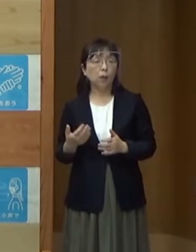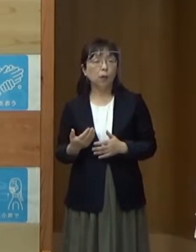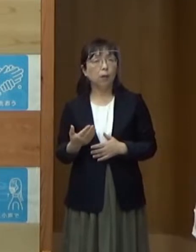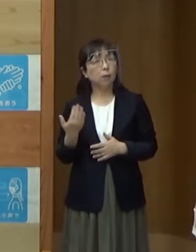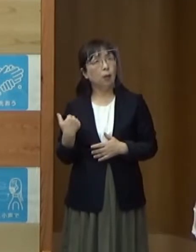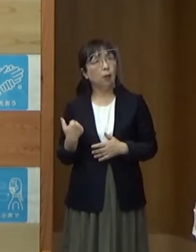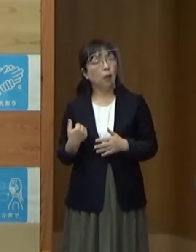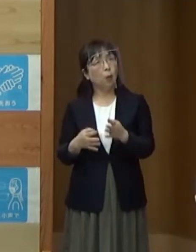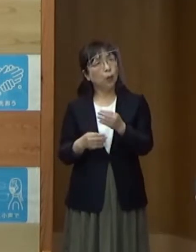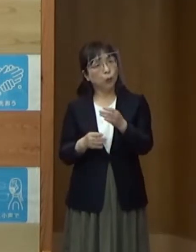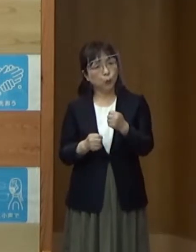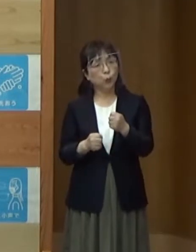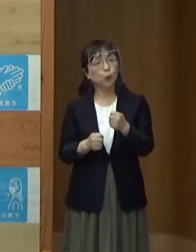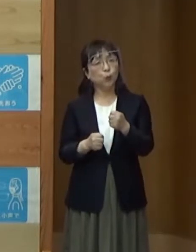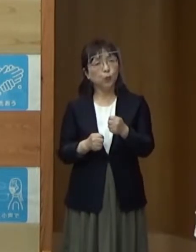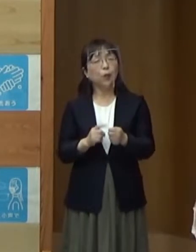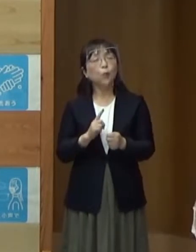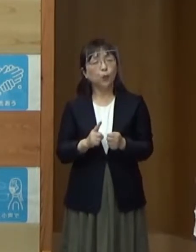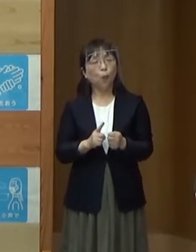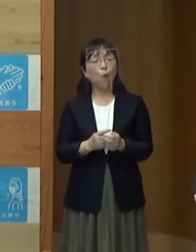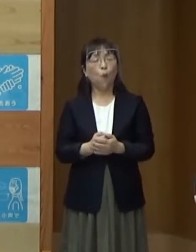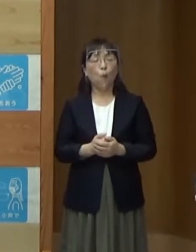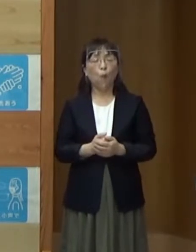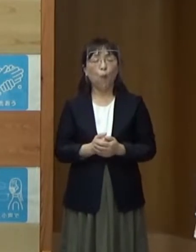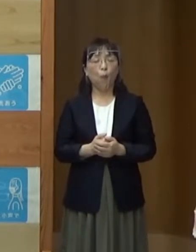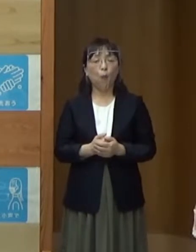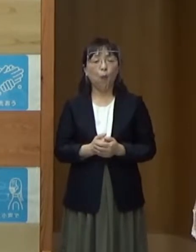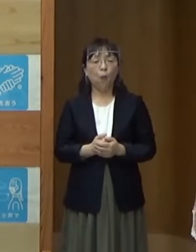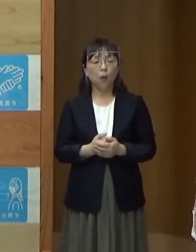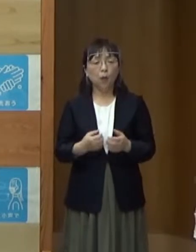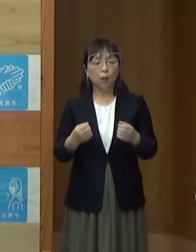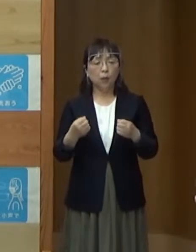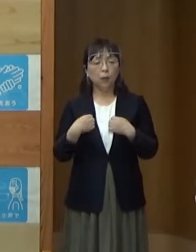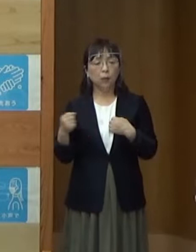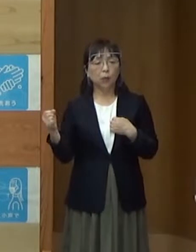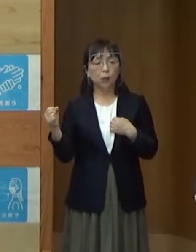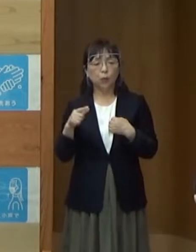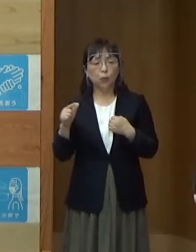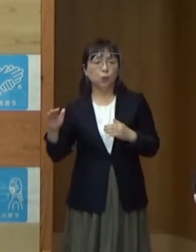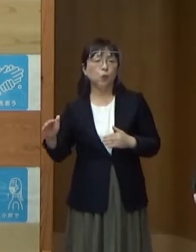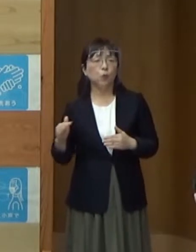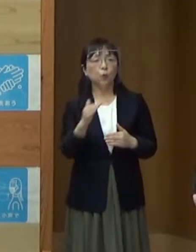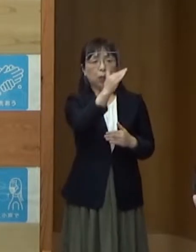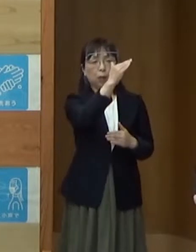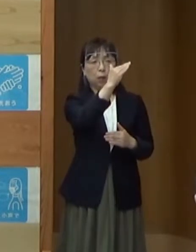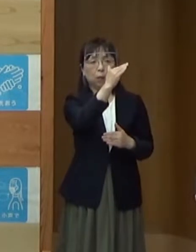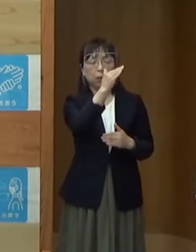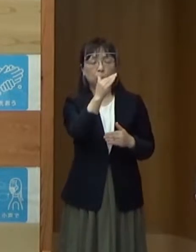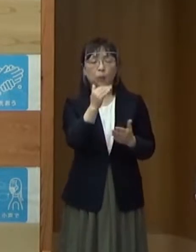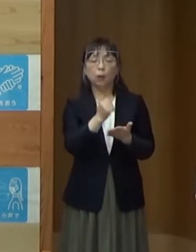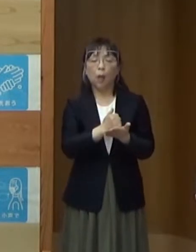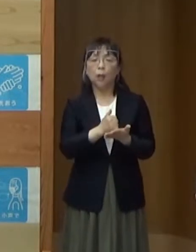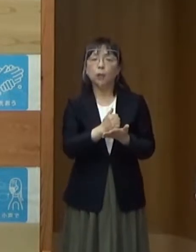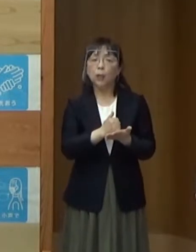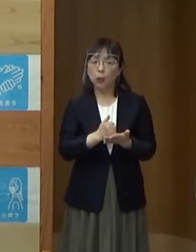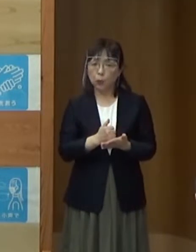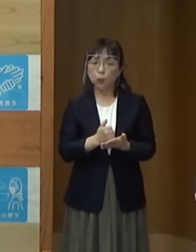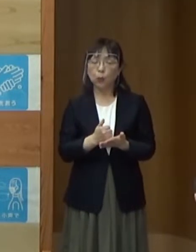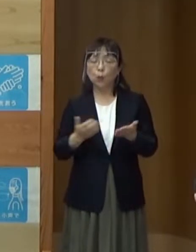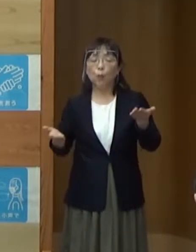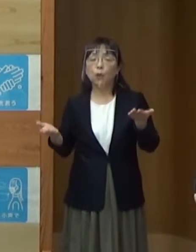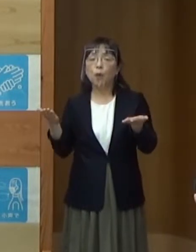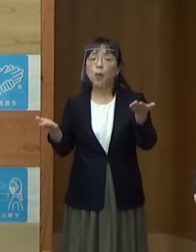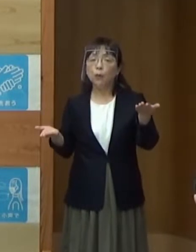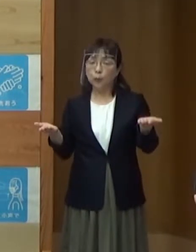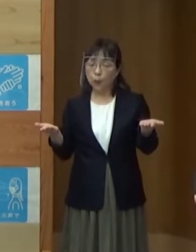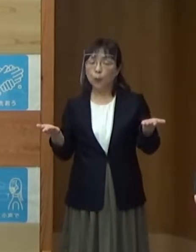前回というのはいつなんだって話ですが、この感染が急拡大したタイミングですね、と比較